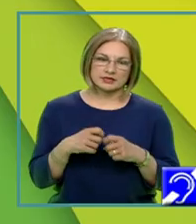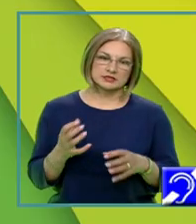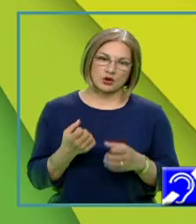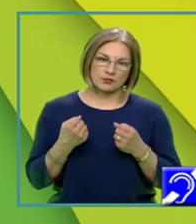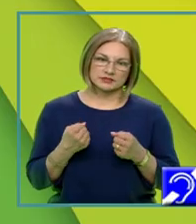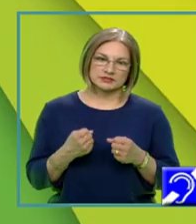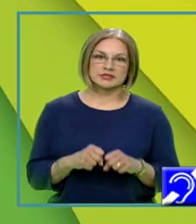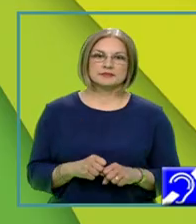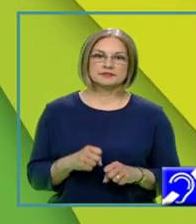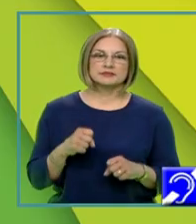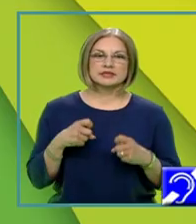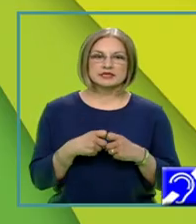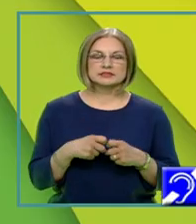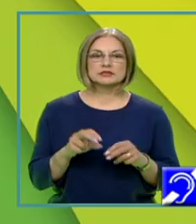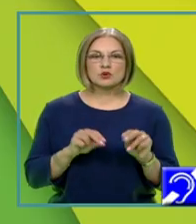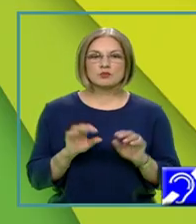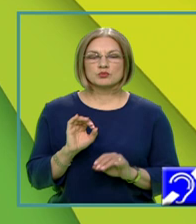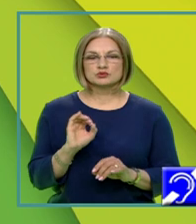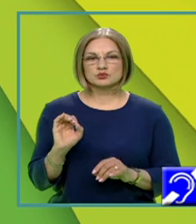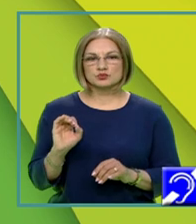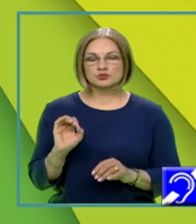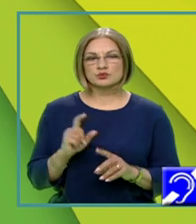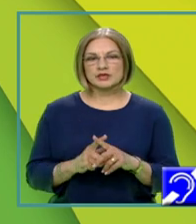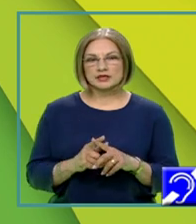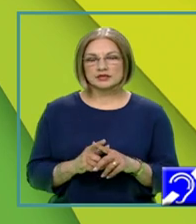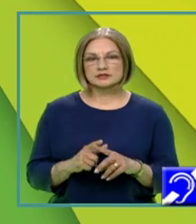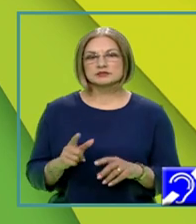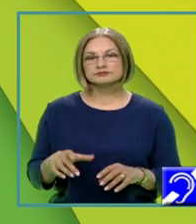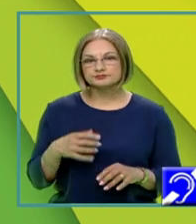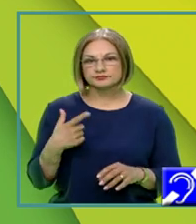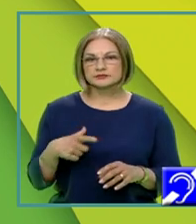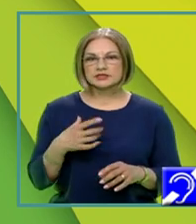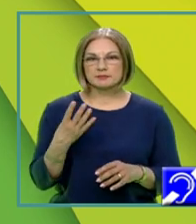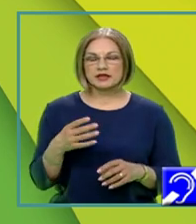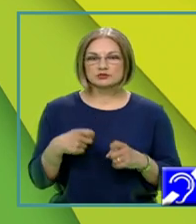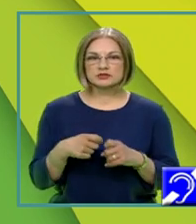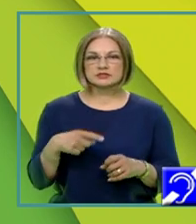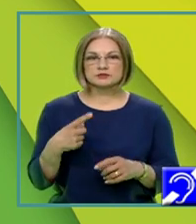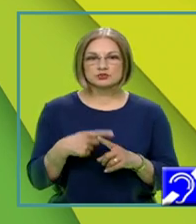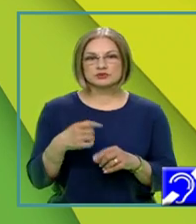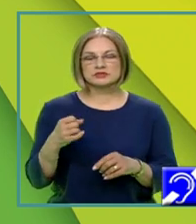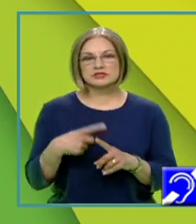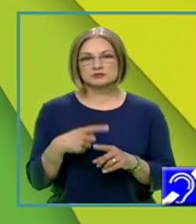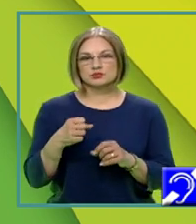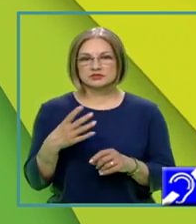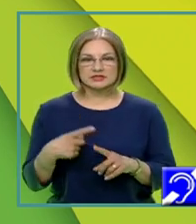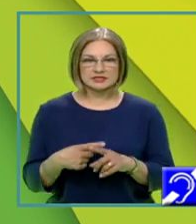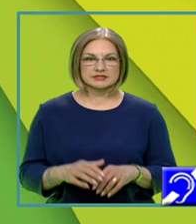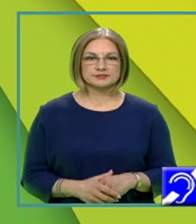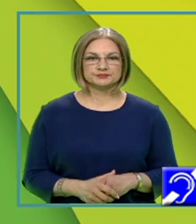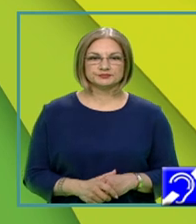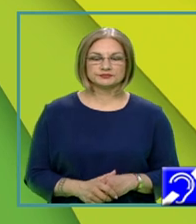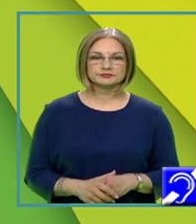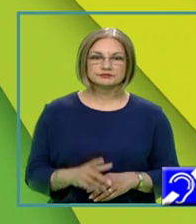yx8018 x egal cu patru ori x plus x plus x adică 4 x pătrat plus 2